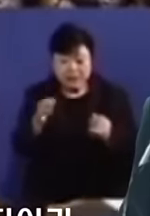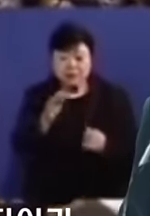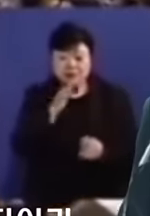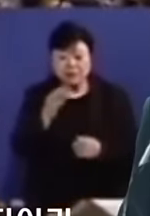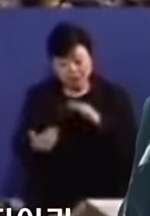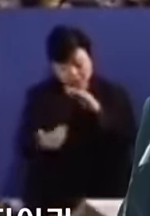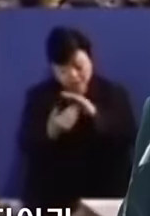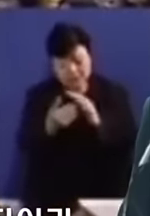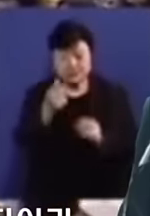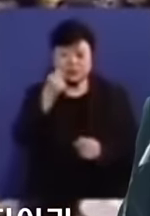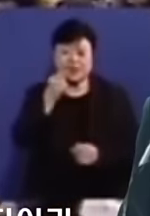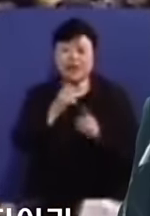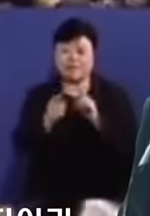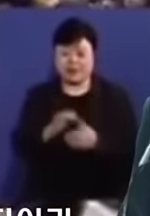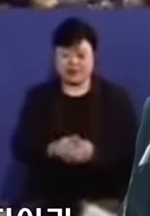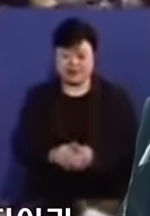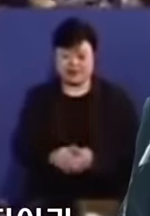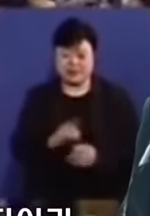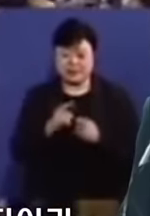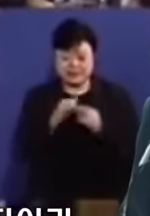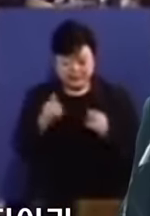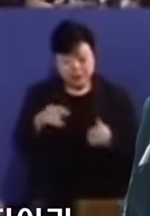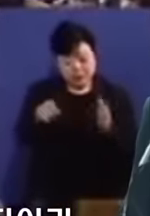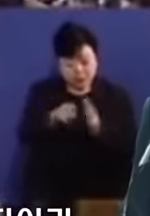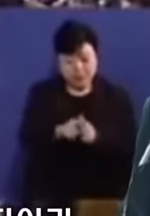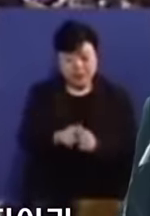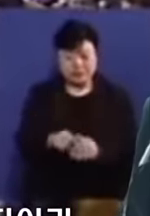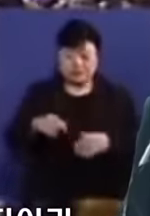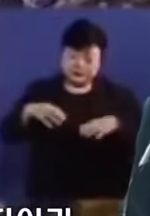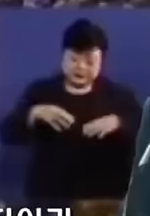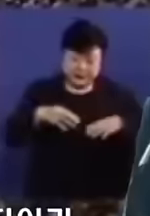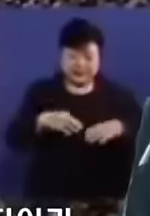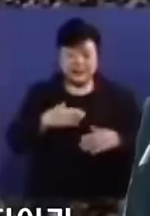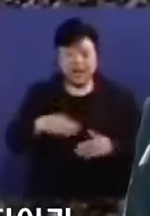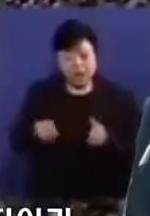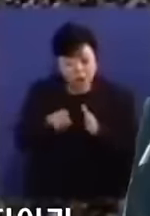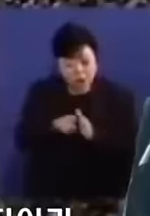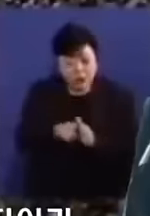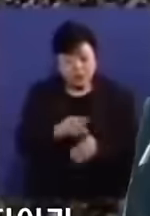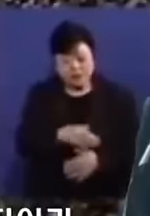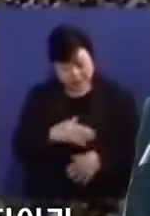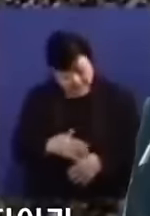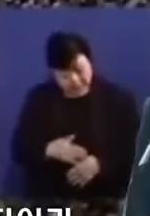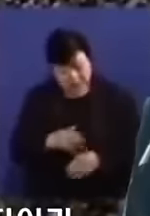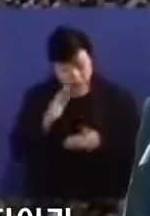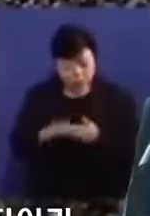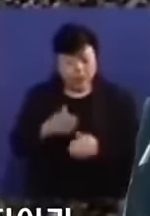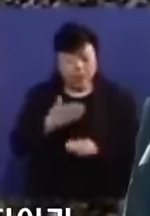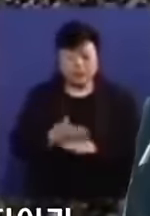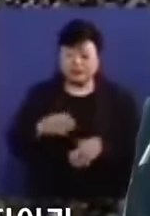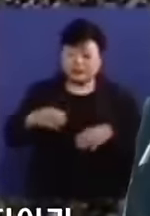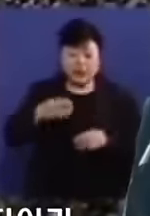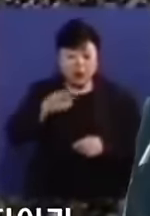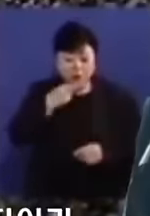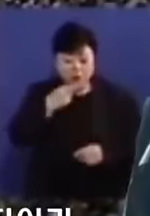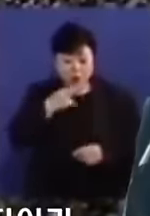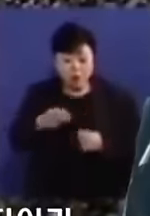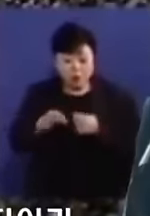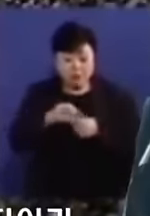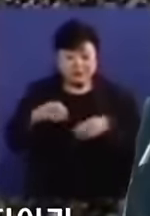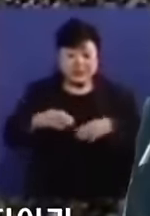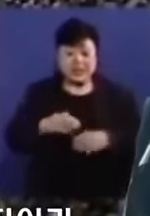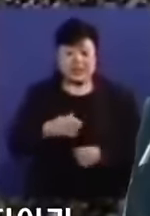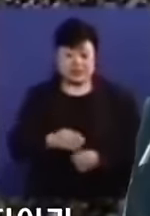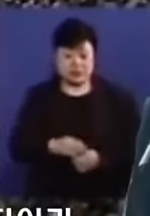이르지 못할 말이로다. 내가 이런 사람을 위하여 자랑하였으나 나를 위하여는 약한 것들을 위해 자랑하지 아니하리니 내가 만일